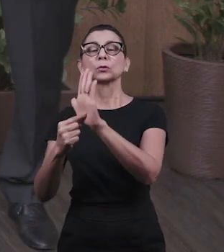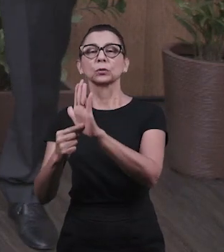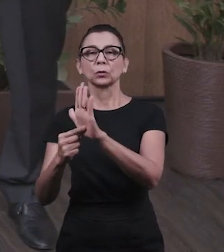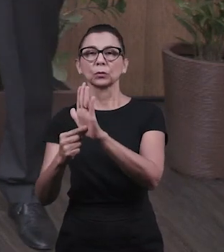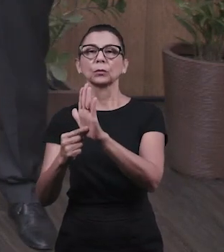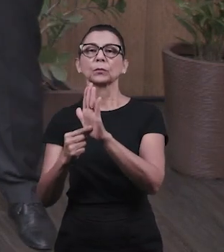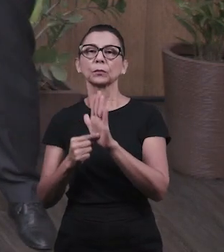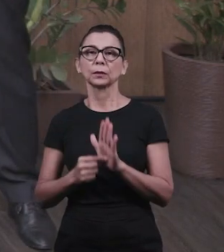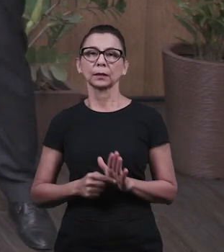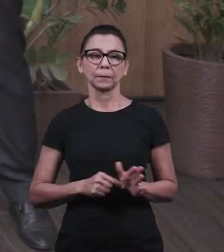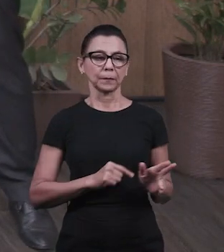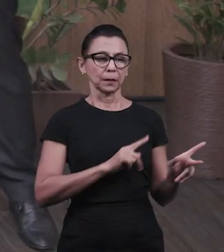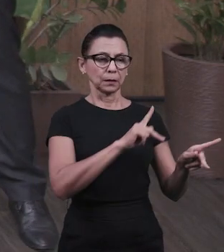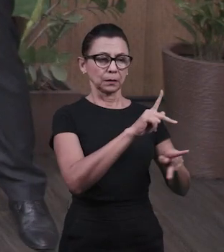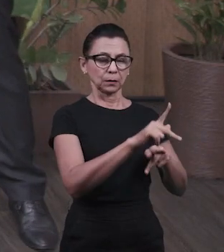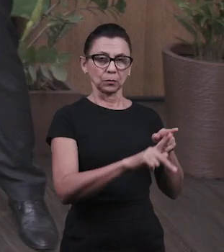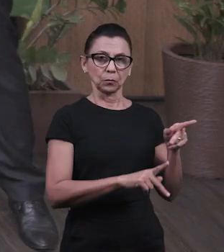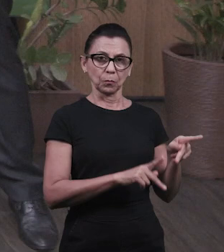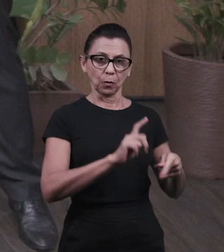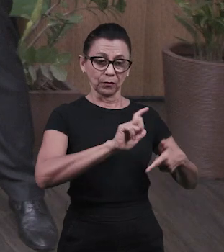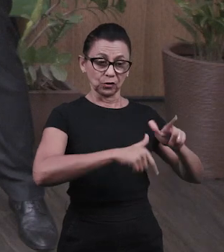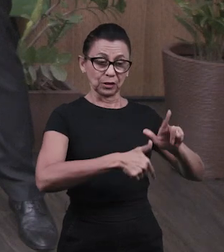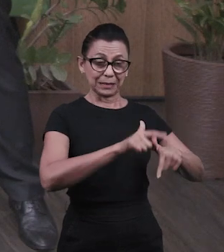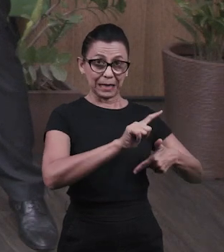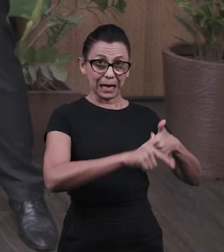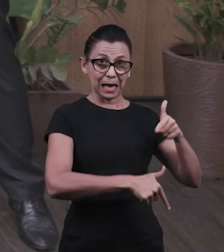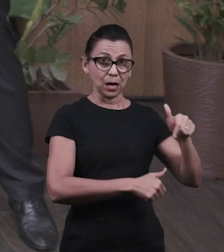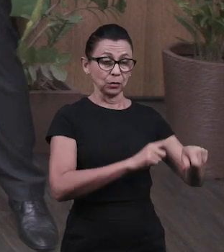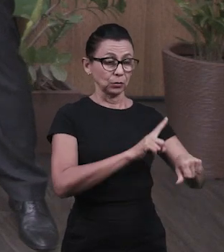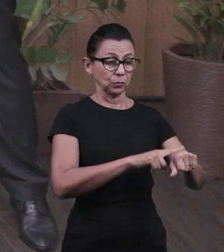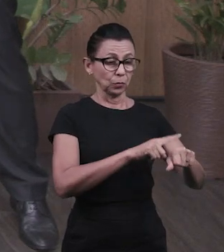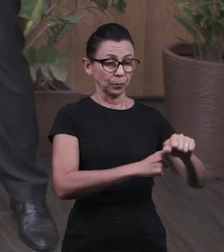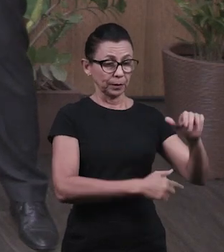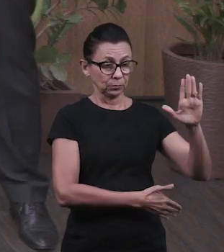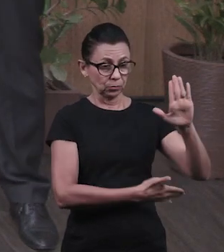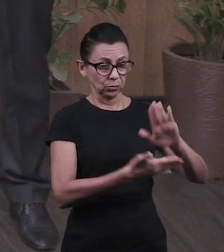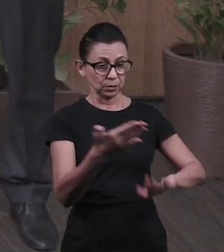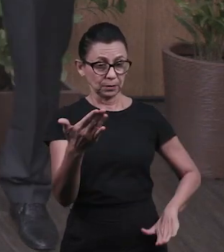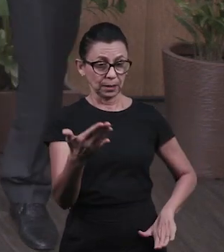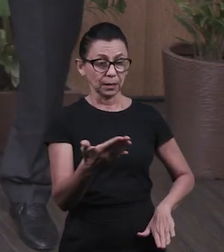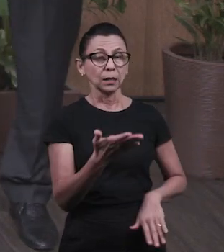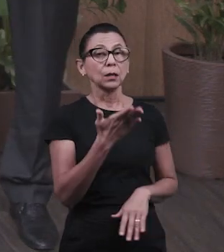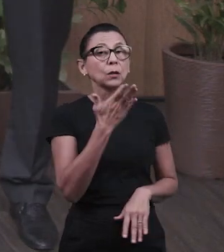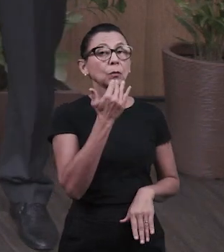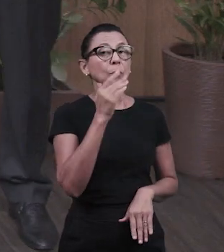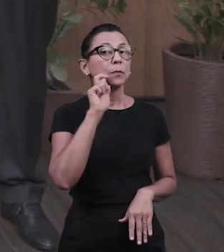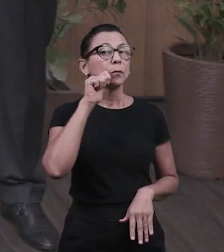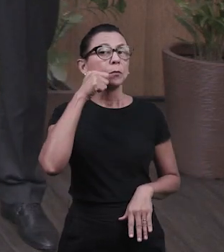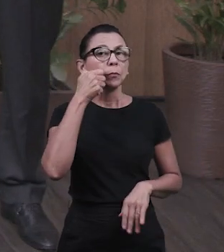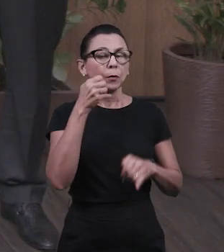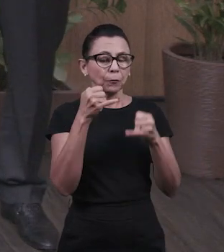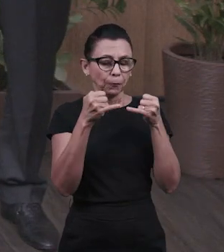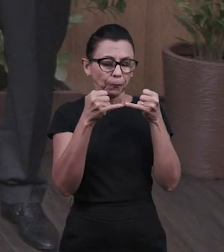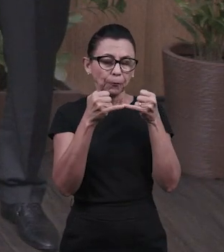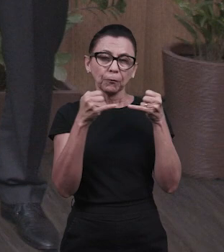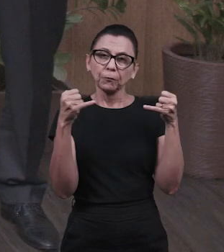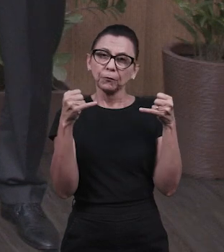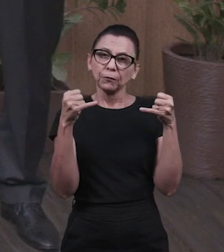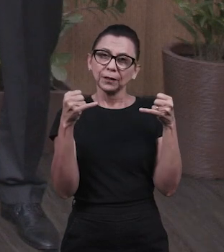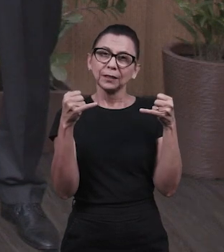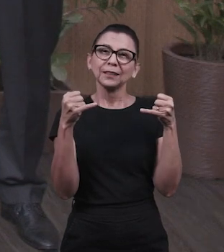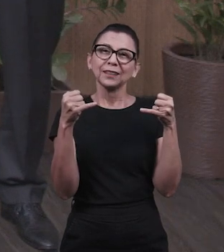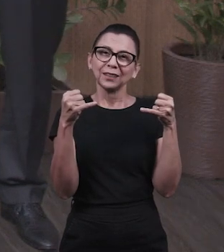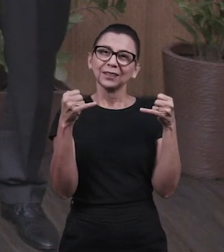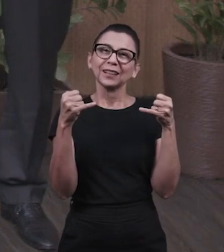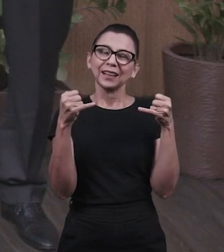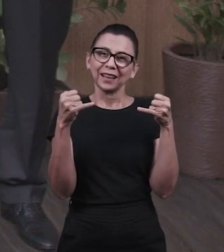выходил из Египта, чтобы они ели хлеб, пресные хлебы, без закваски. Все повеление